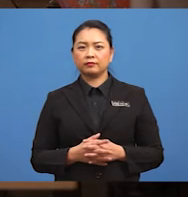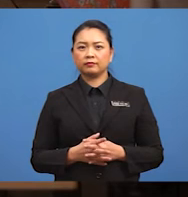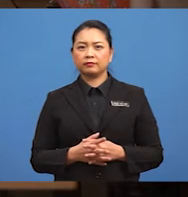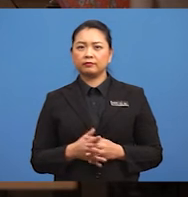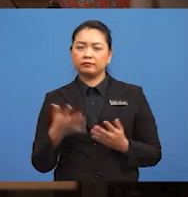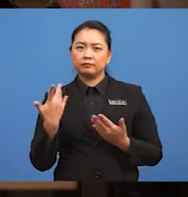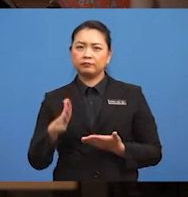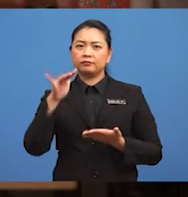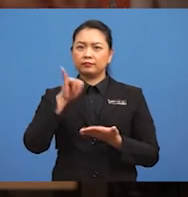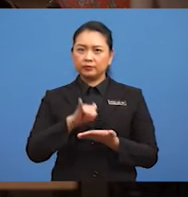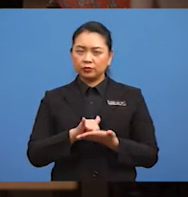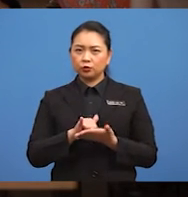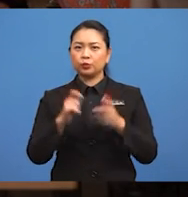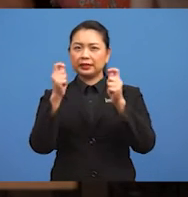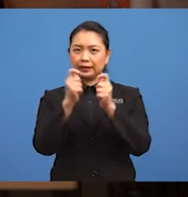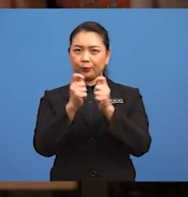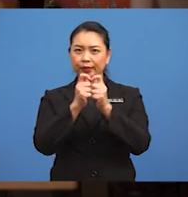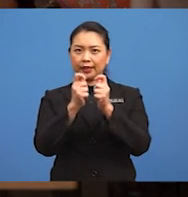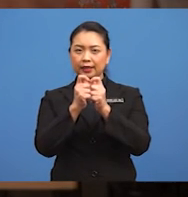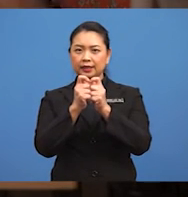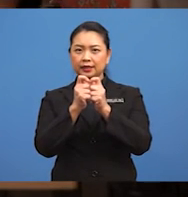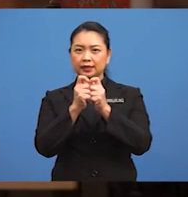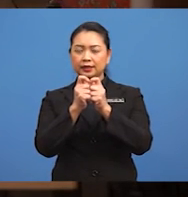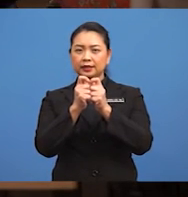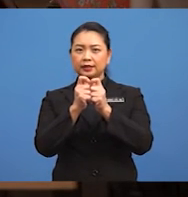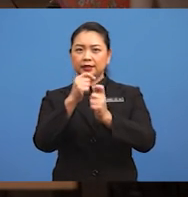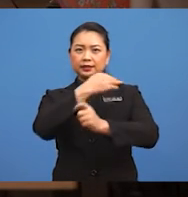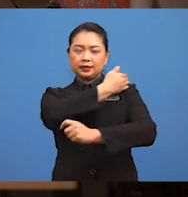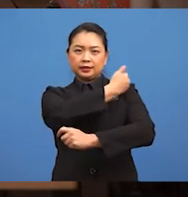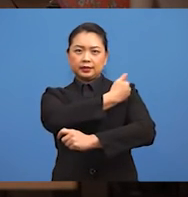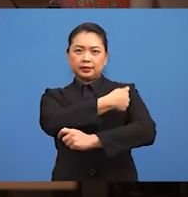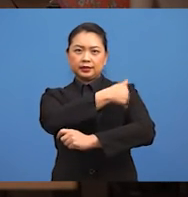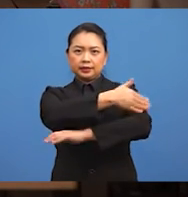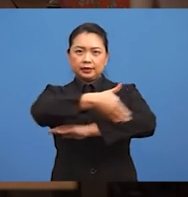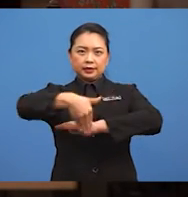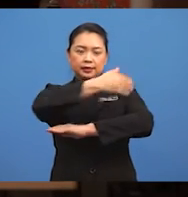Baiklah, untuk langkah seterusnya, temukan sisi lengan